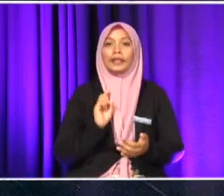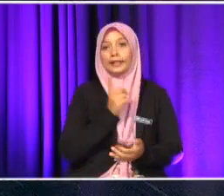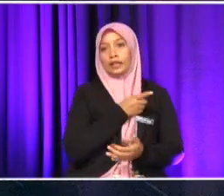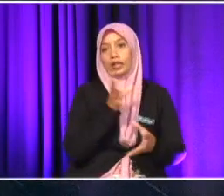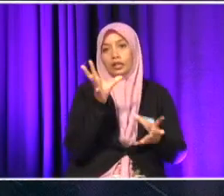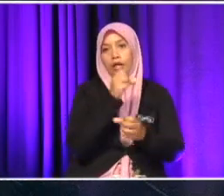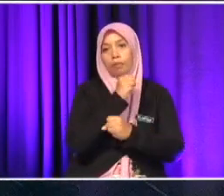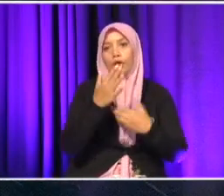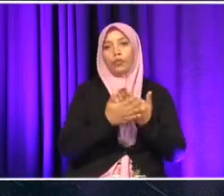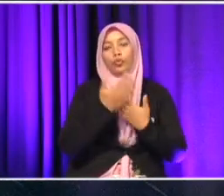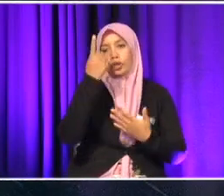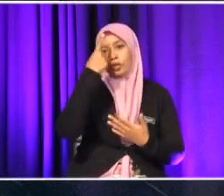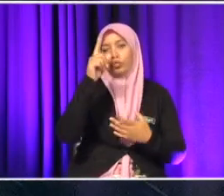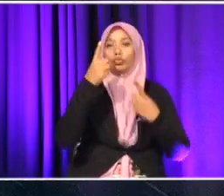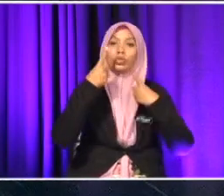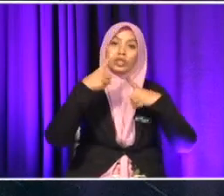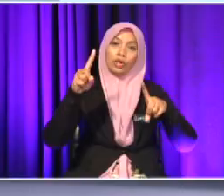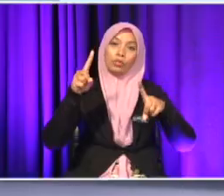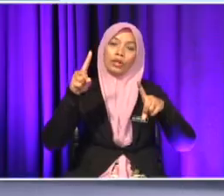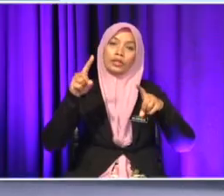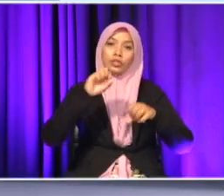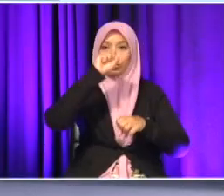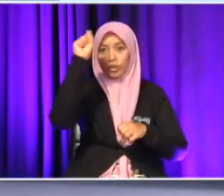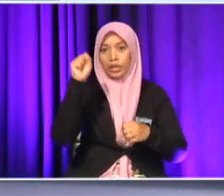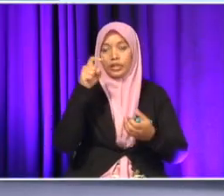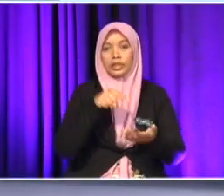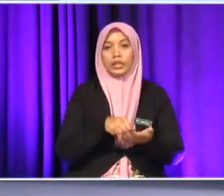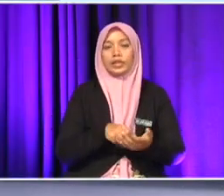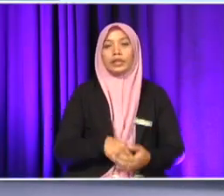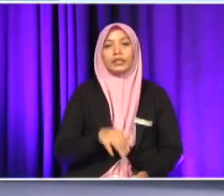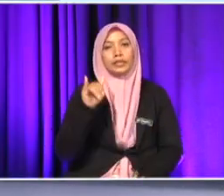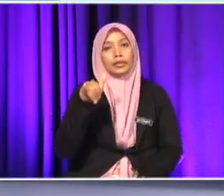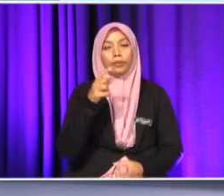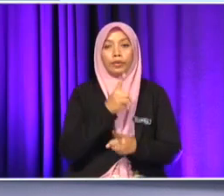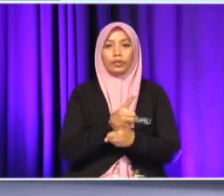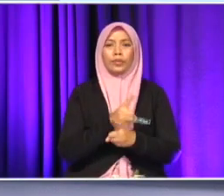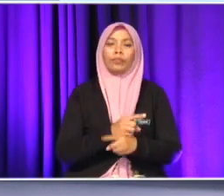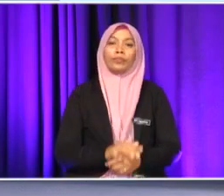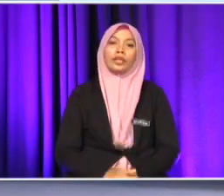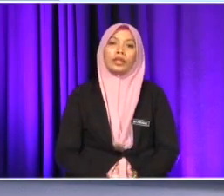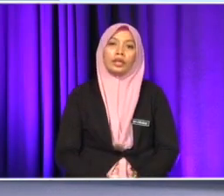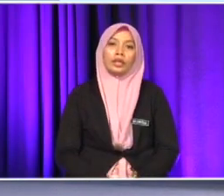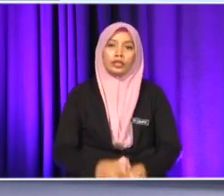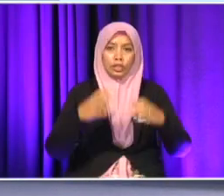untuk menjawab apa saja soal yang berkaitan dengan fungsinya jadi misalnya